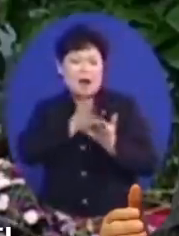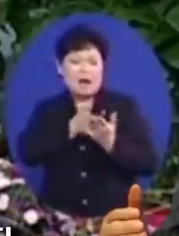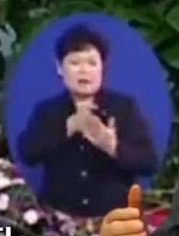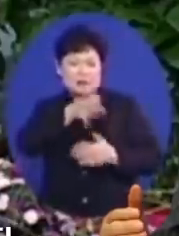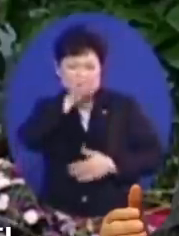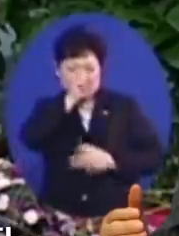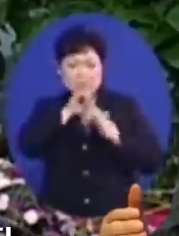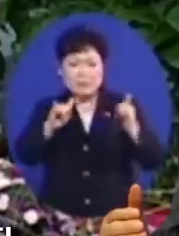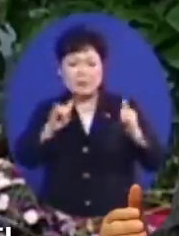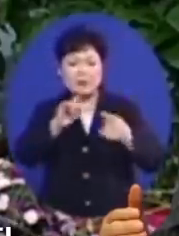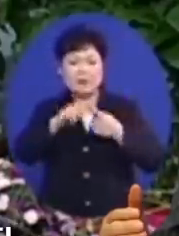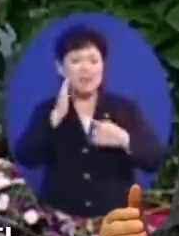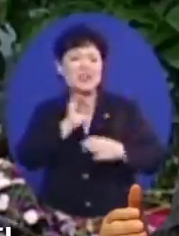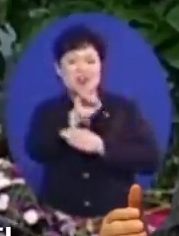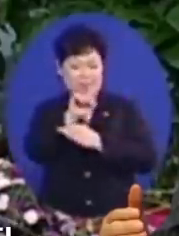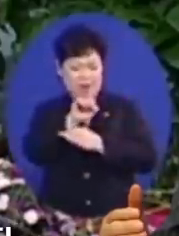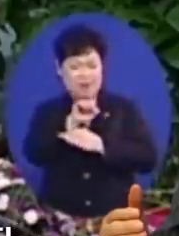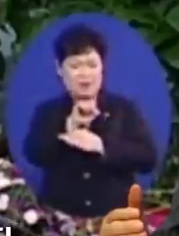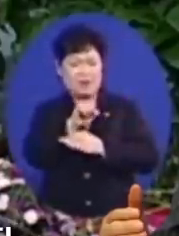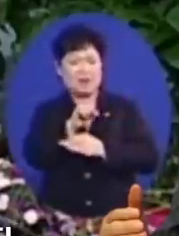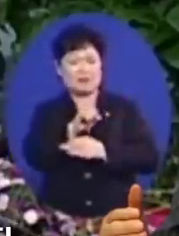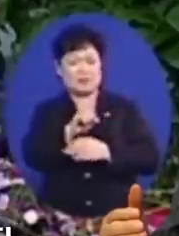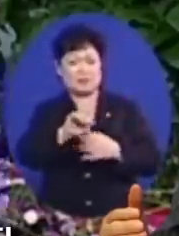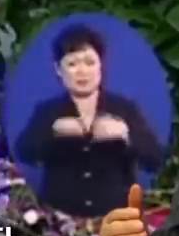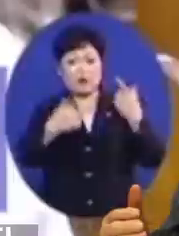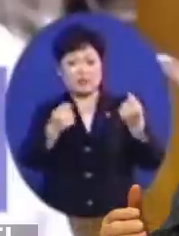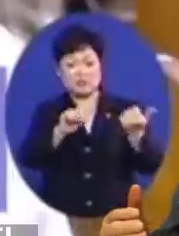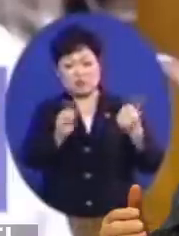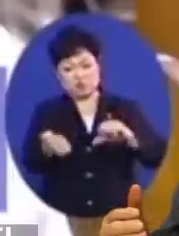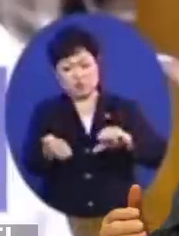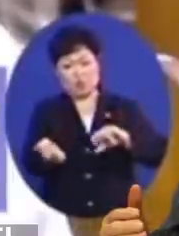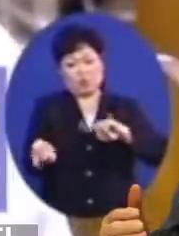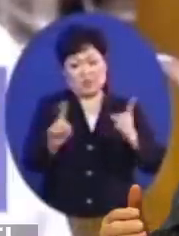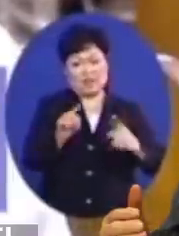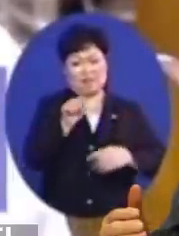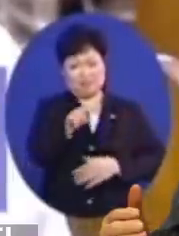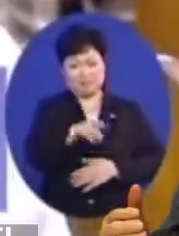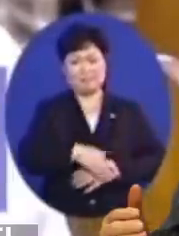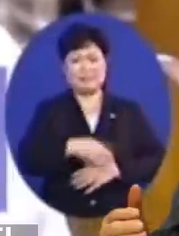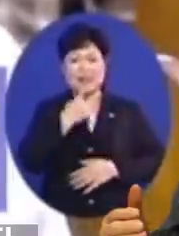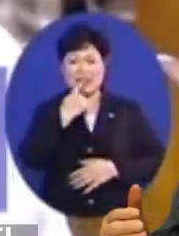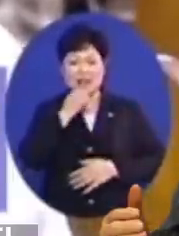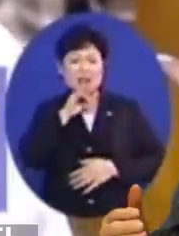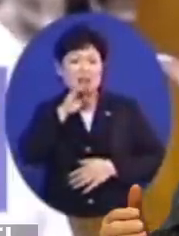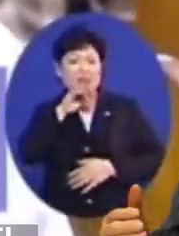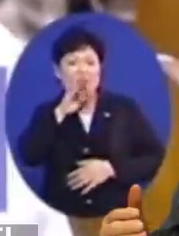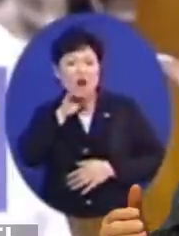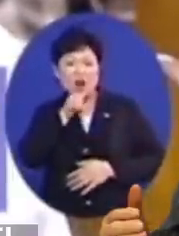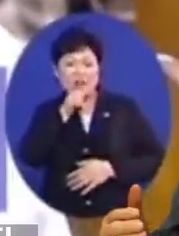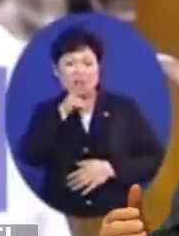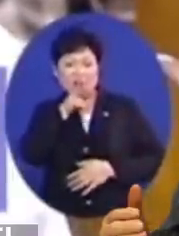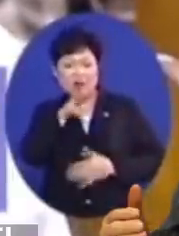먹으리라. 한번 따라 말씀해 주십시오. 죽고 사는 것이 혀의 권세에 달렸나니